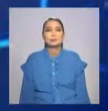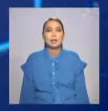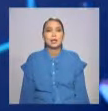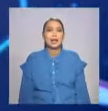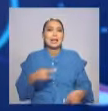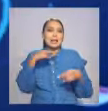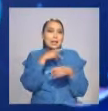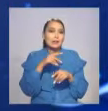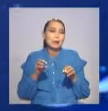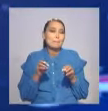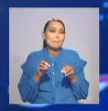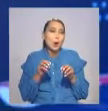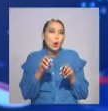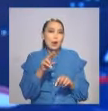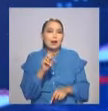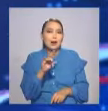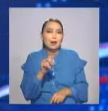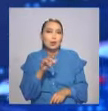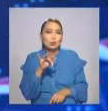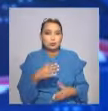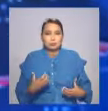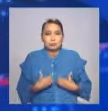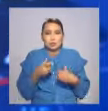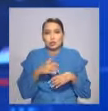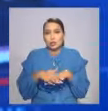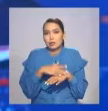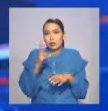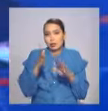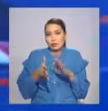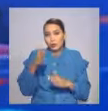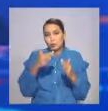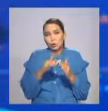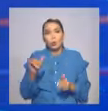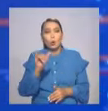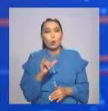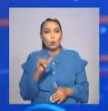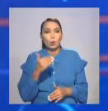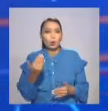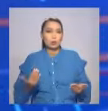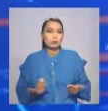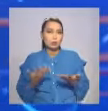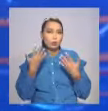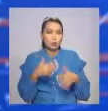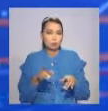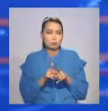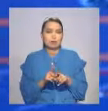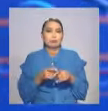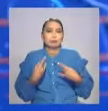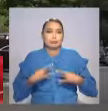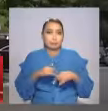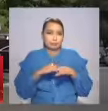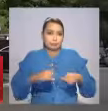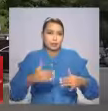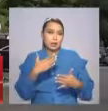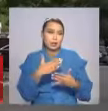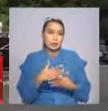Ядовитые пауки-каракурты напугали жителей многоквартирного дома в Уральске. По словам жильцов, они уже расплодились в подъезде. Говорят,